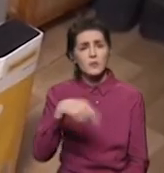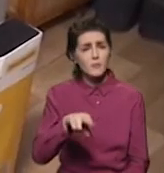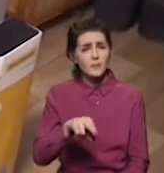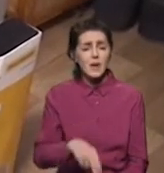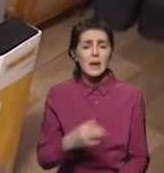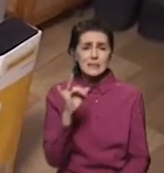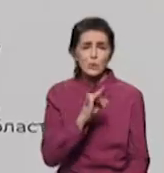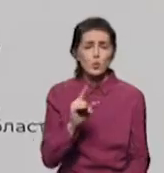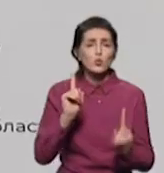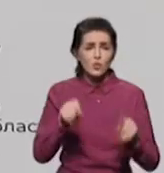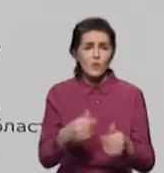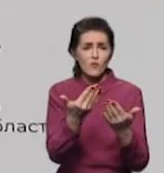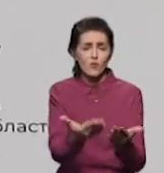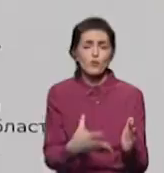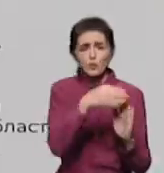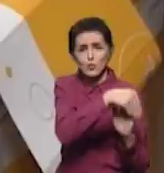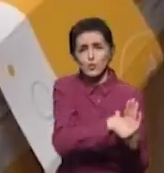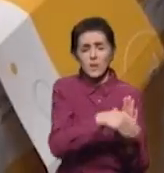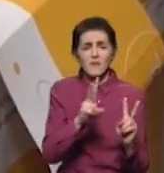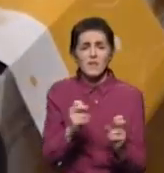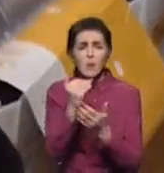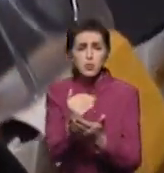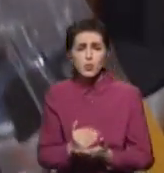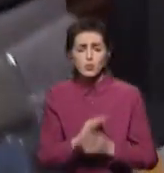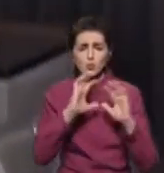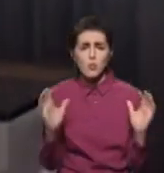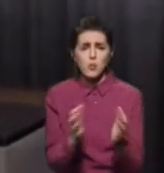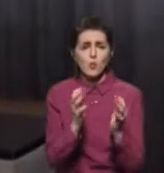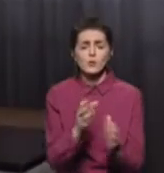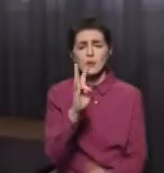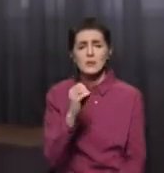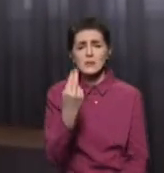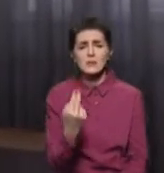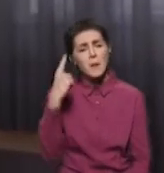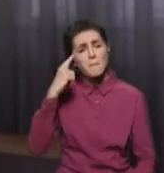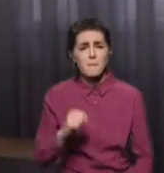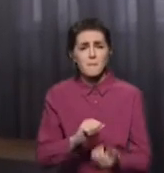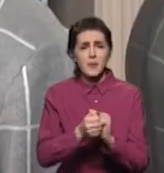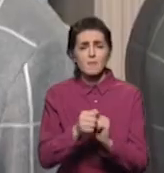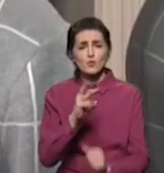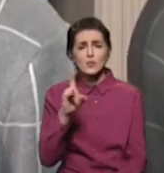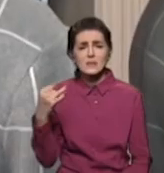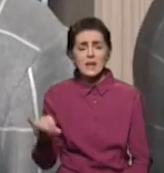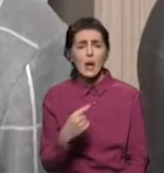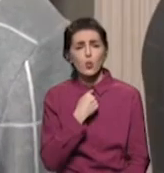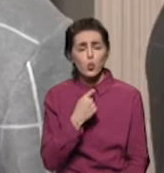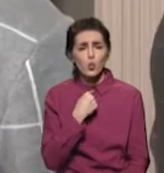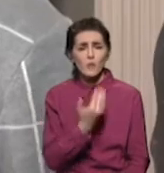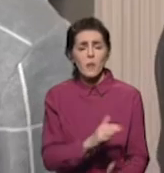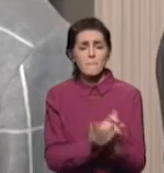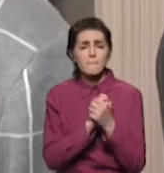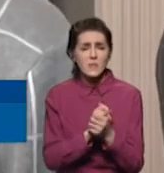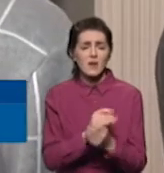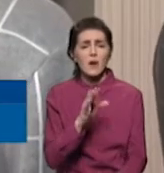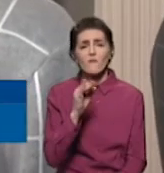Історія Олександра теж стане частиною проєкту зі збереження національної пам'яті. Музей «Голоса мирних», фонд Рината Ахметова.